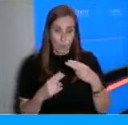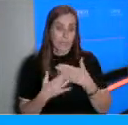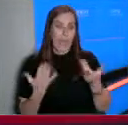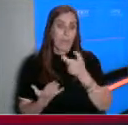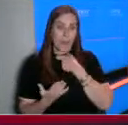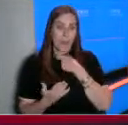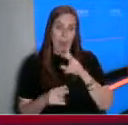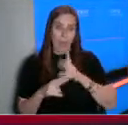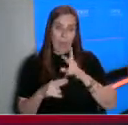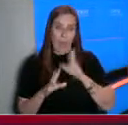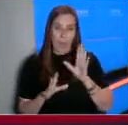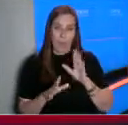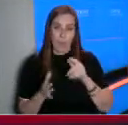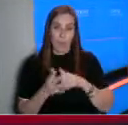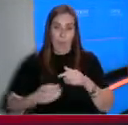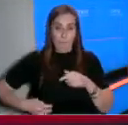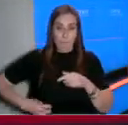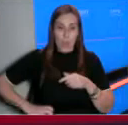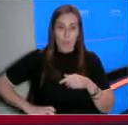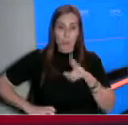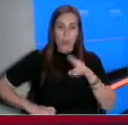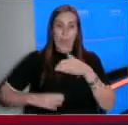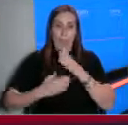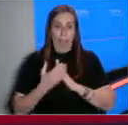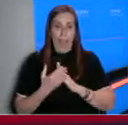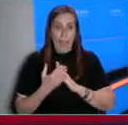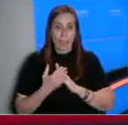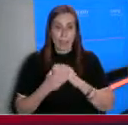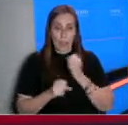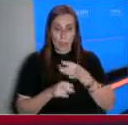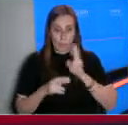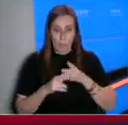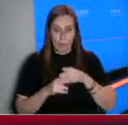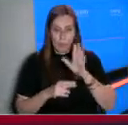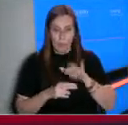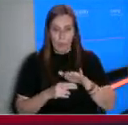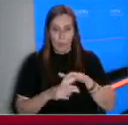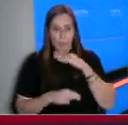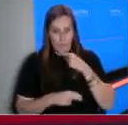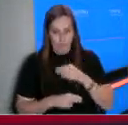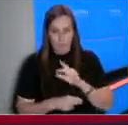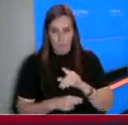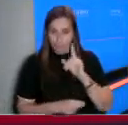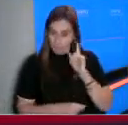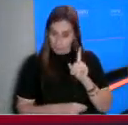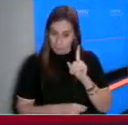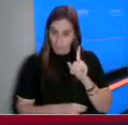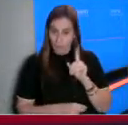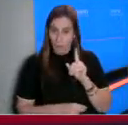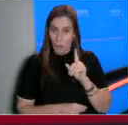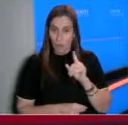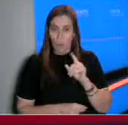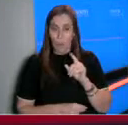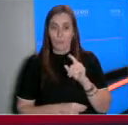ברירה למחלה הזו. כי בתחול מיוצרים חלק המרכיבים שגורמים למחלה, אני גם מספיק להגיד את זה. אבל